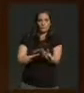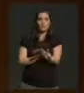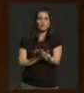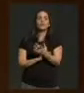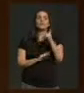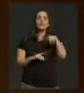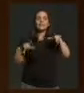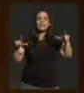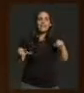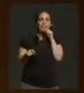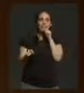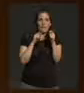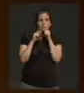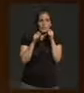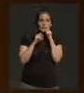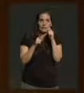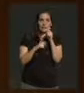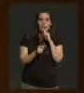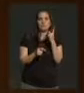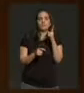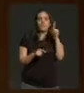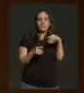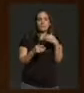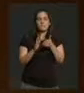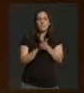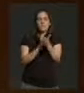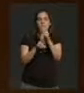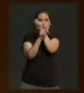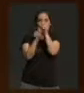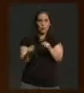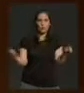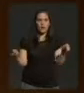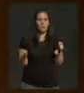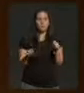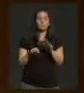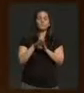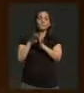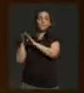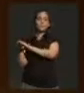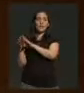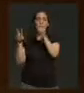Futbol oinarriari dagokionez, hainbat datu eskainiko dizuet.